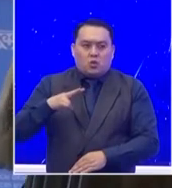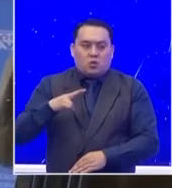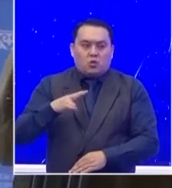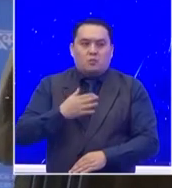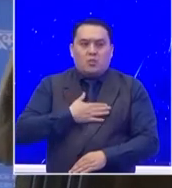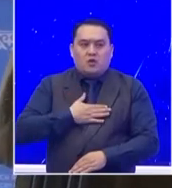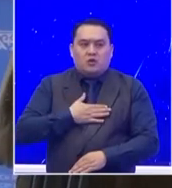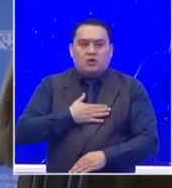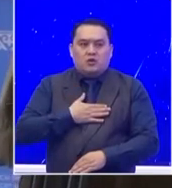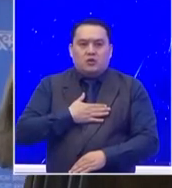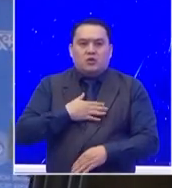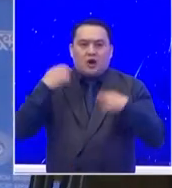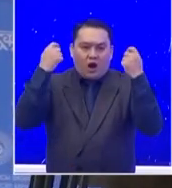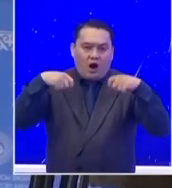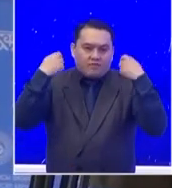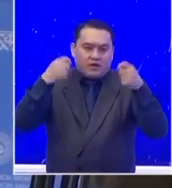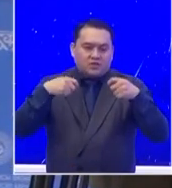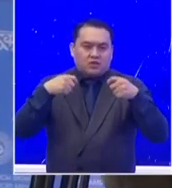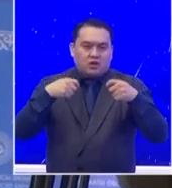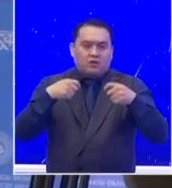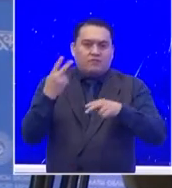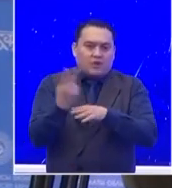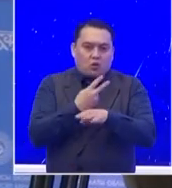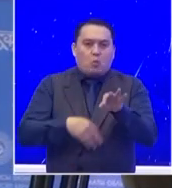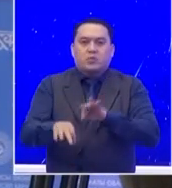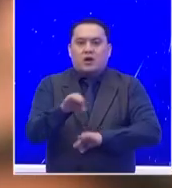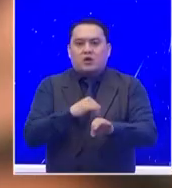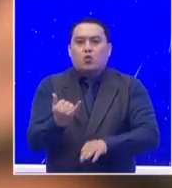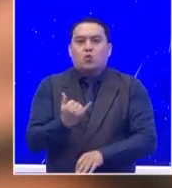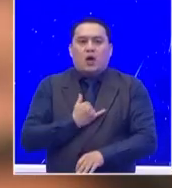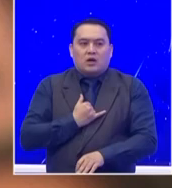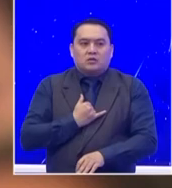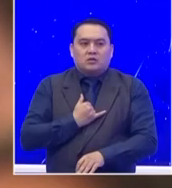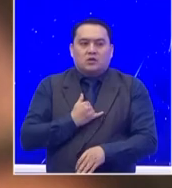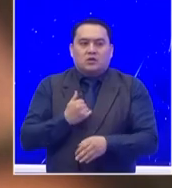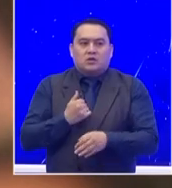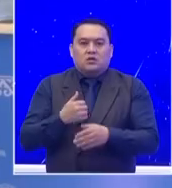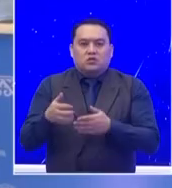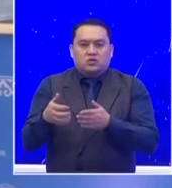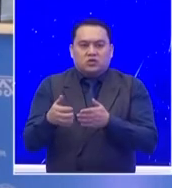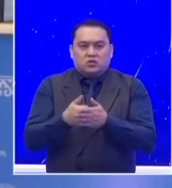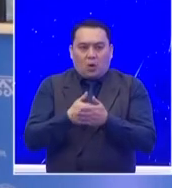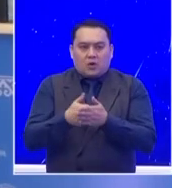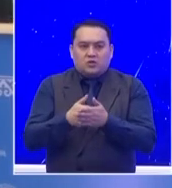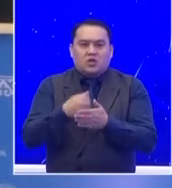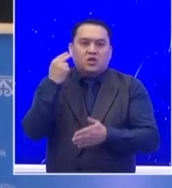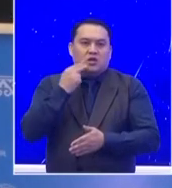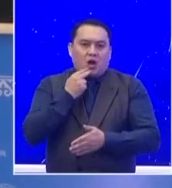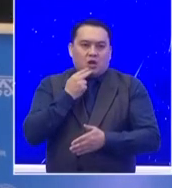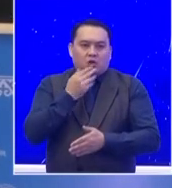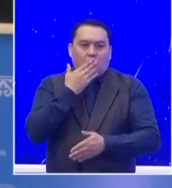мы имеем овец. Второй проект, то, что я вам говорил, это добыча вольфрама. А китайцы